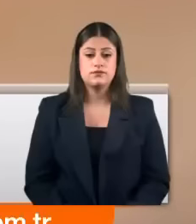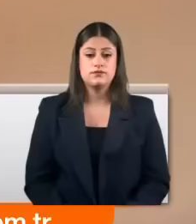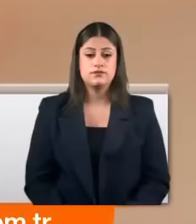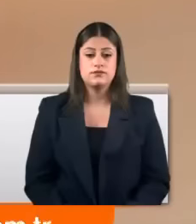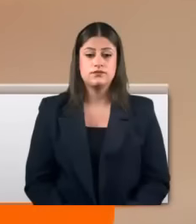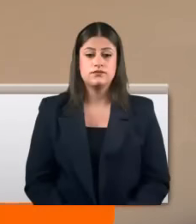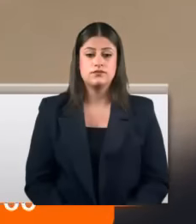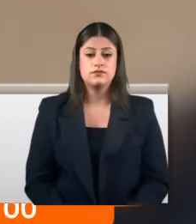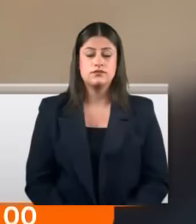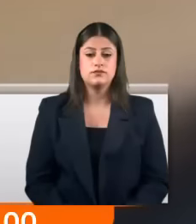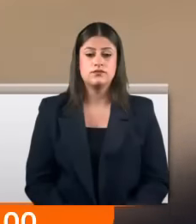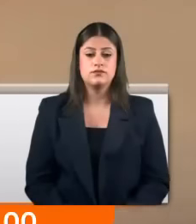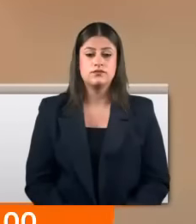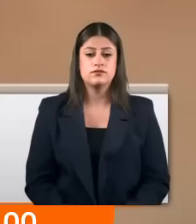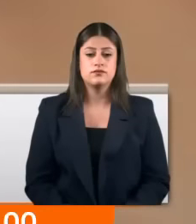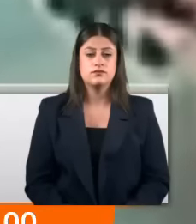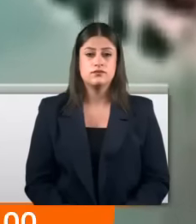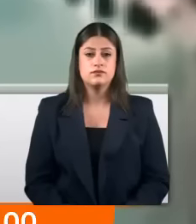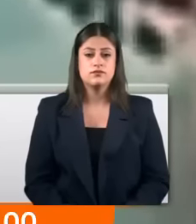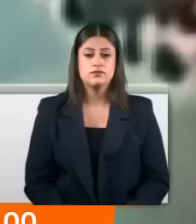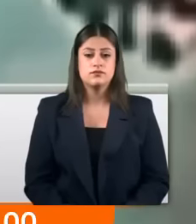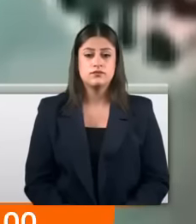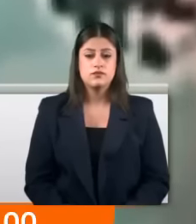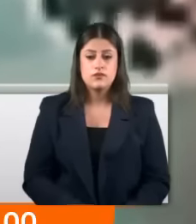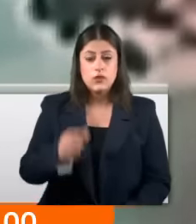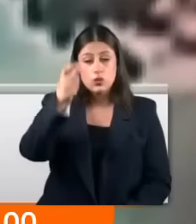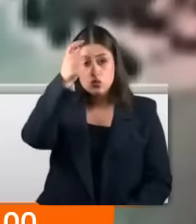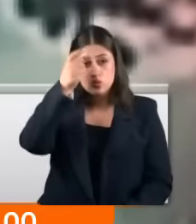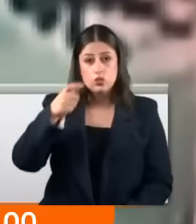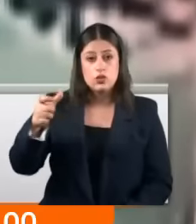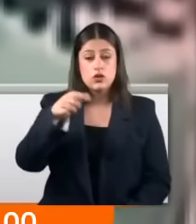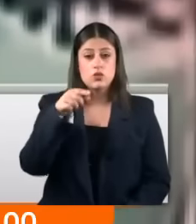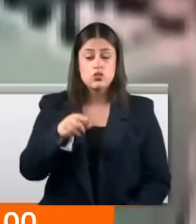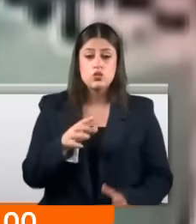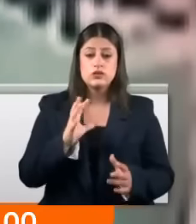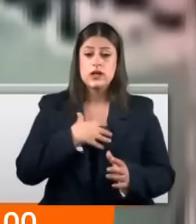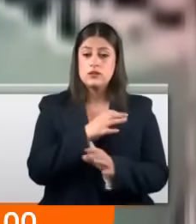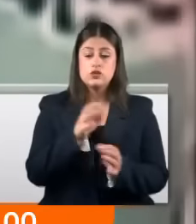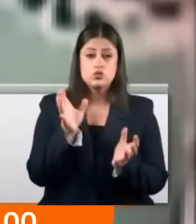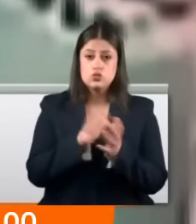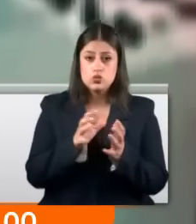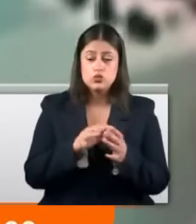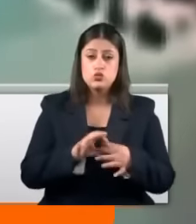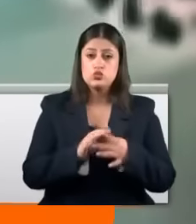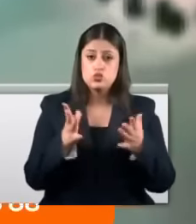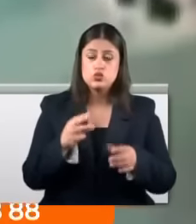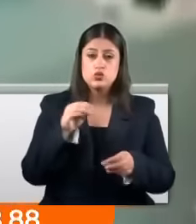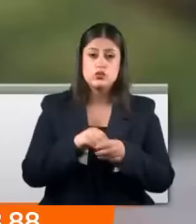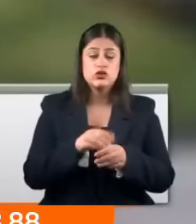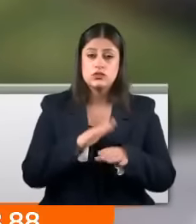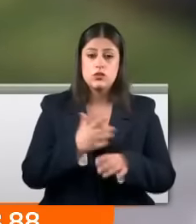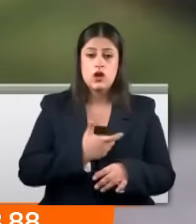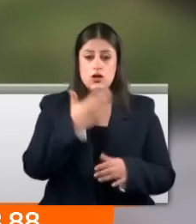Kafamı komple parçalamış, kulağımı kesmiş. Türkiye başıboş köpek sorununu çözüme kavuşturacak kanun teklifini